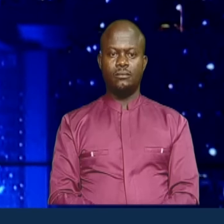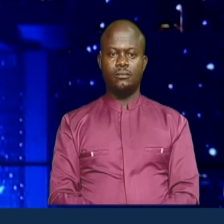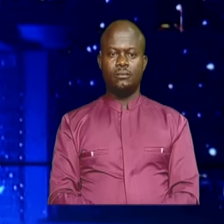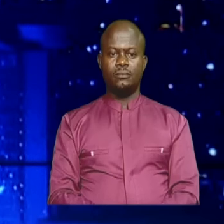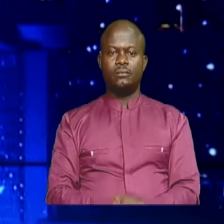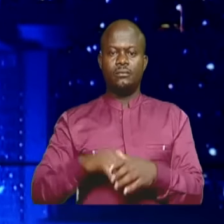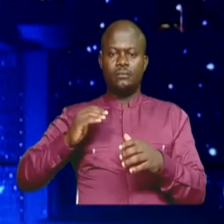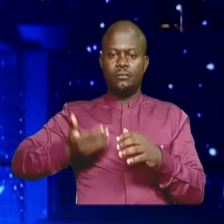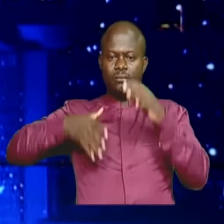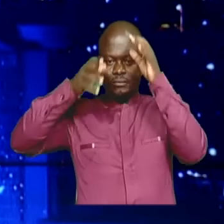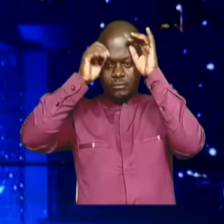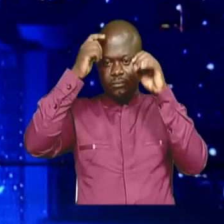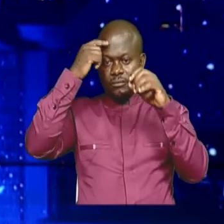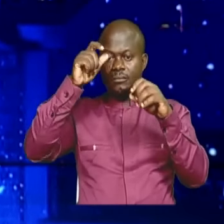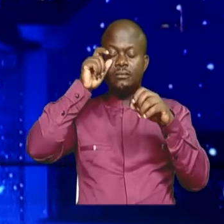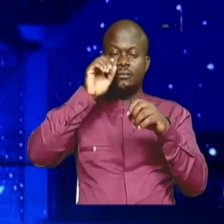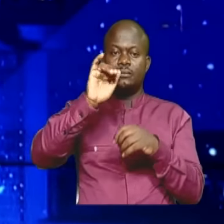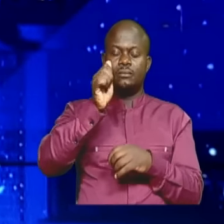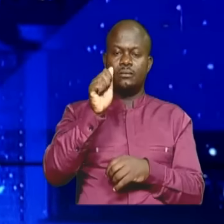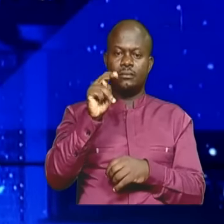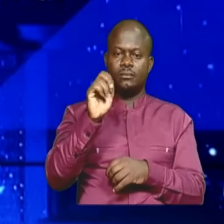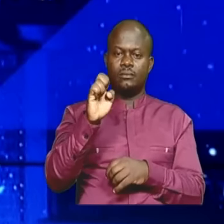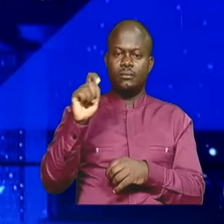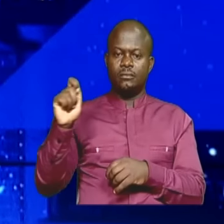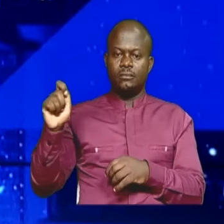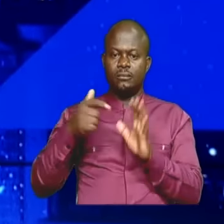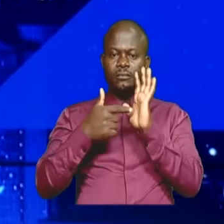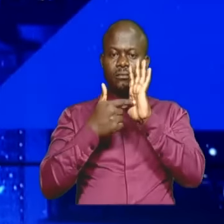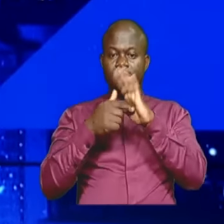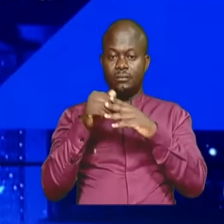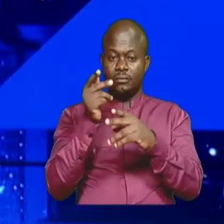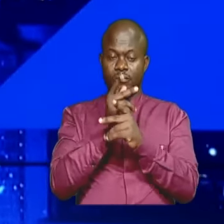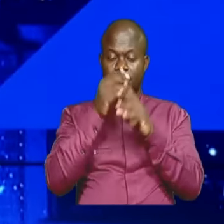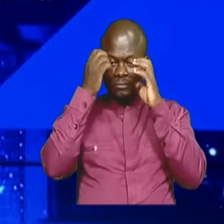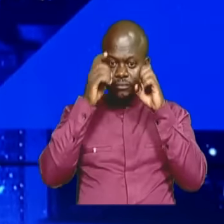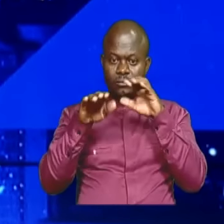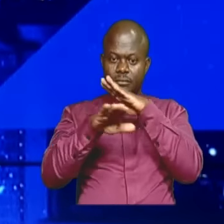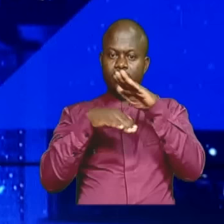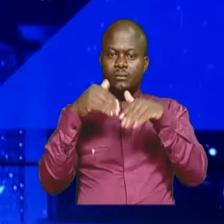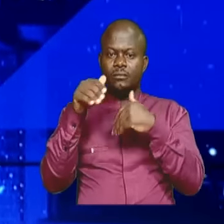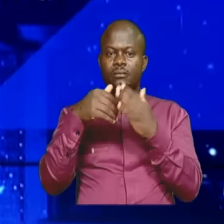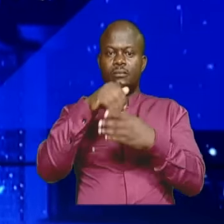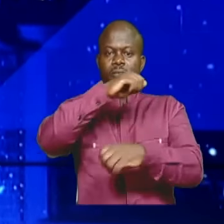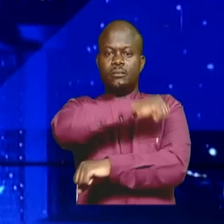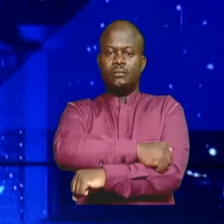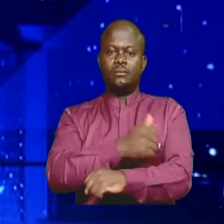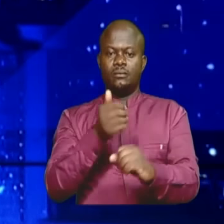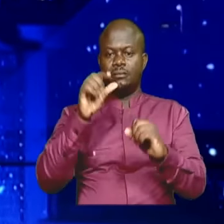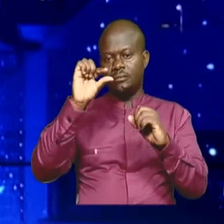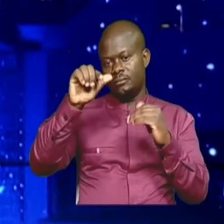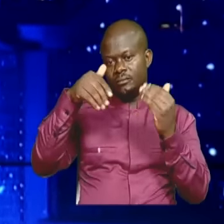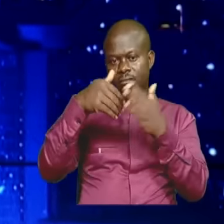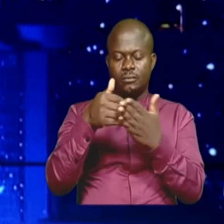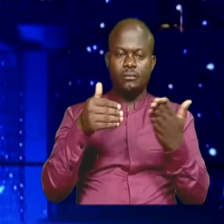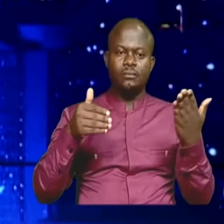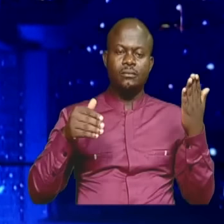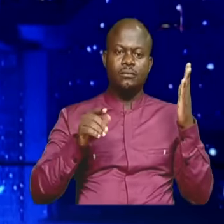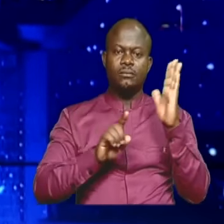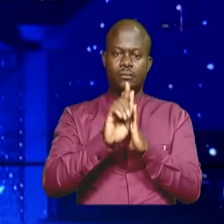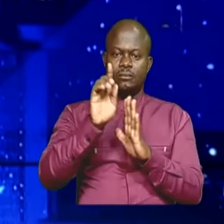Madamu wa Perezida wa Repubulika Jeannette Kagame ashimangira ko kwita ku burezi bw'ibanze mu mashuri y'abana bato ari umusingi w'iterambere